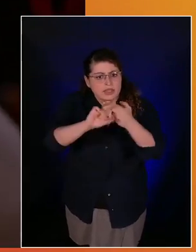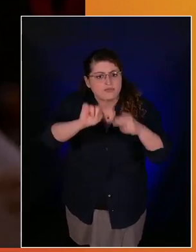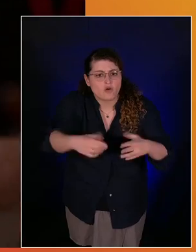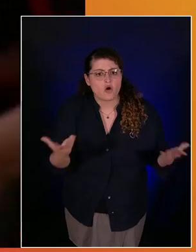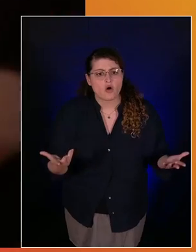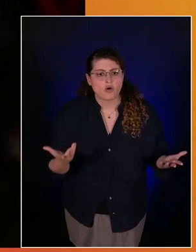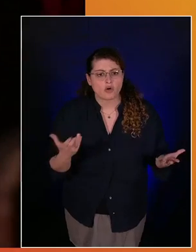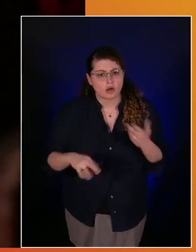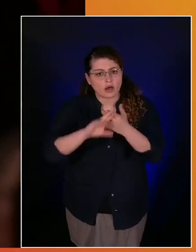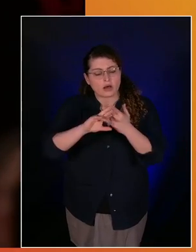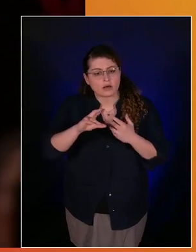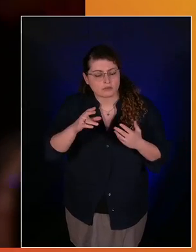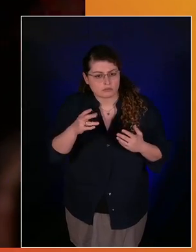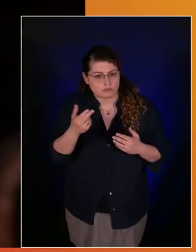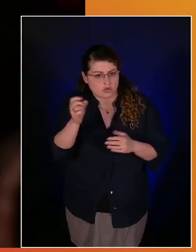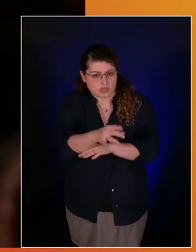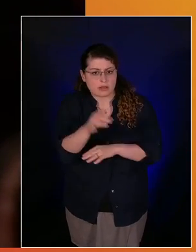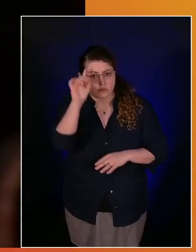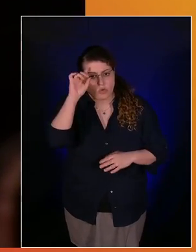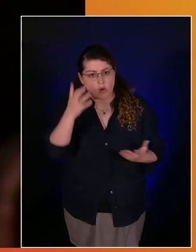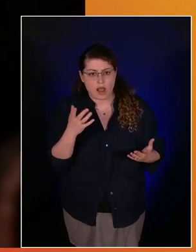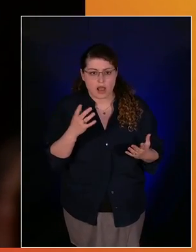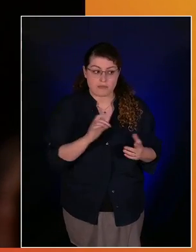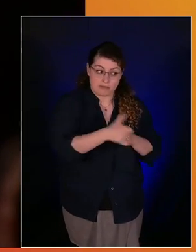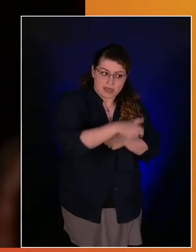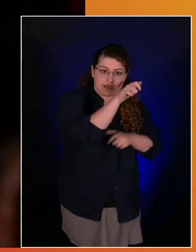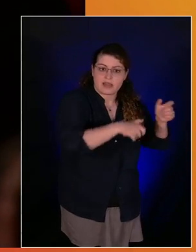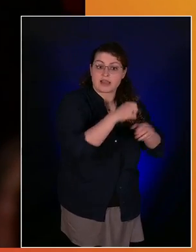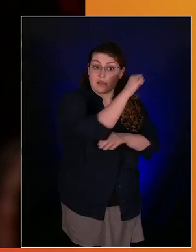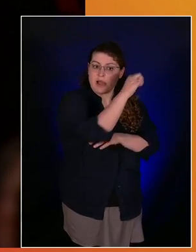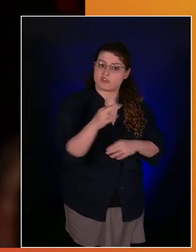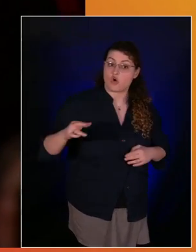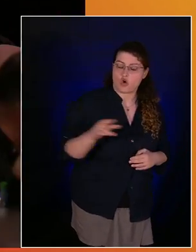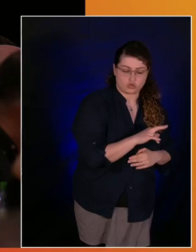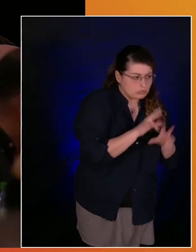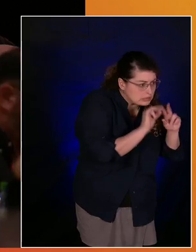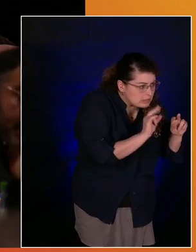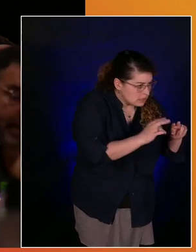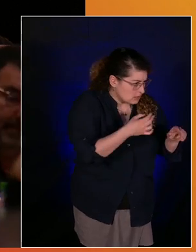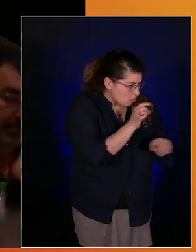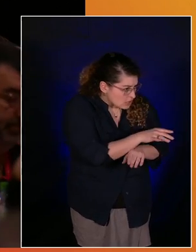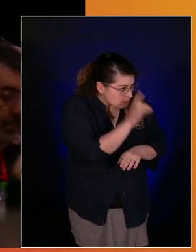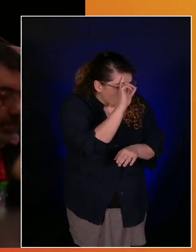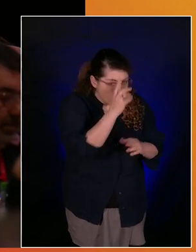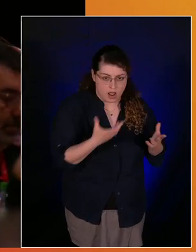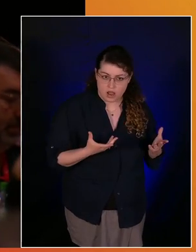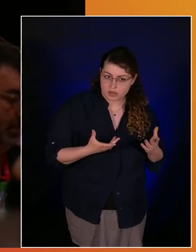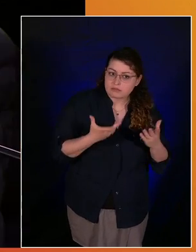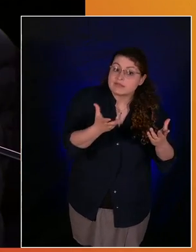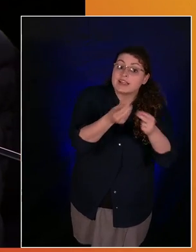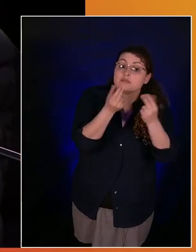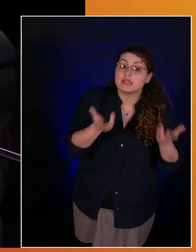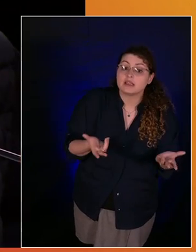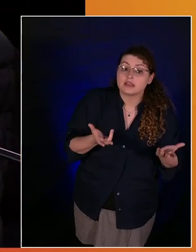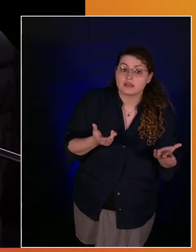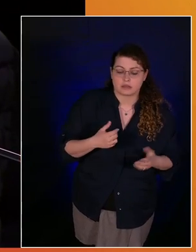ça a été rejeté parce qu'il va falloir qu'onexplique aux camarades quand on va redescendre pourquoi ça a été rejeté je pense que ça